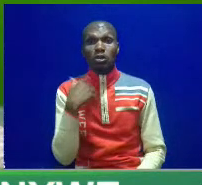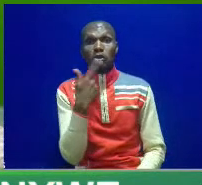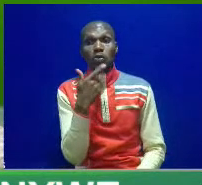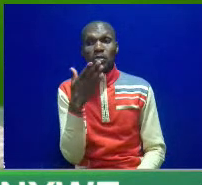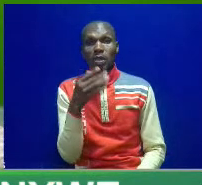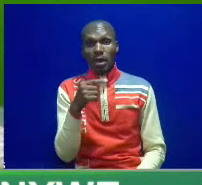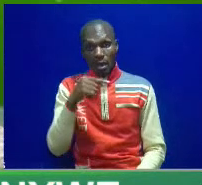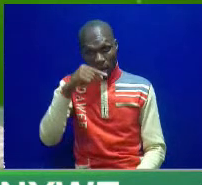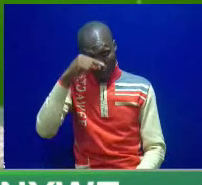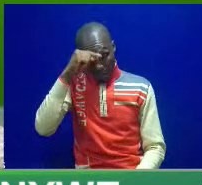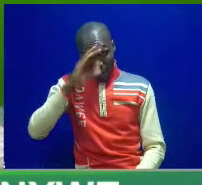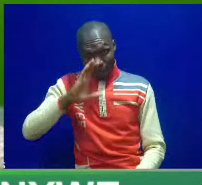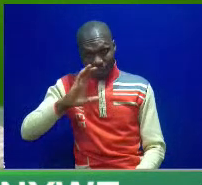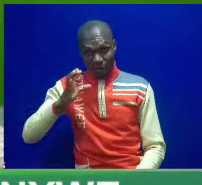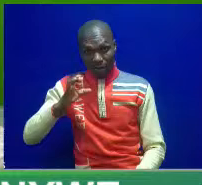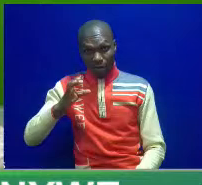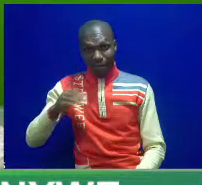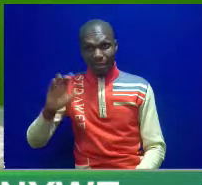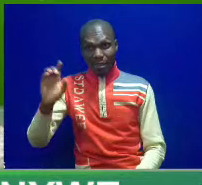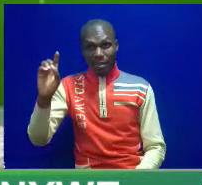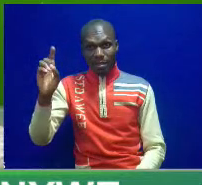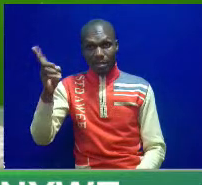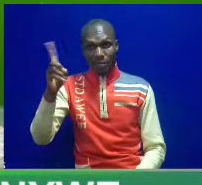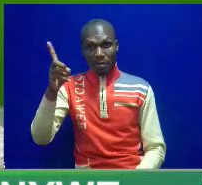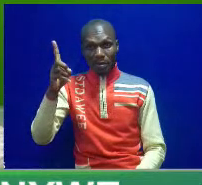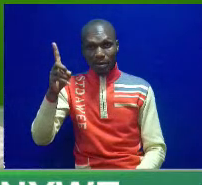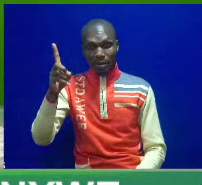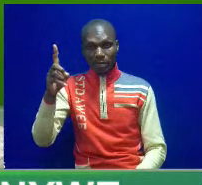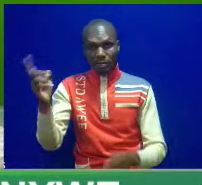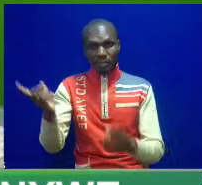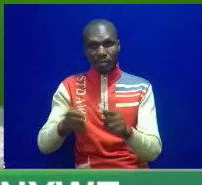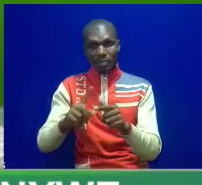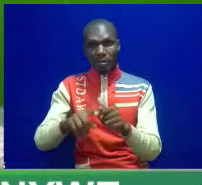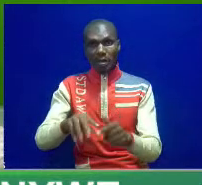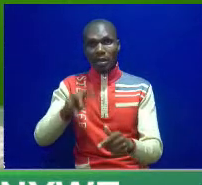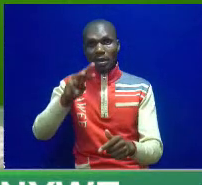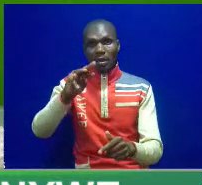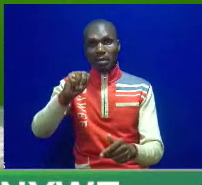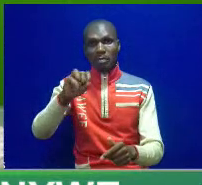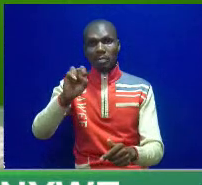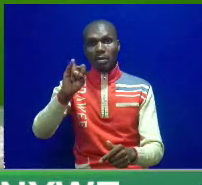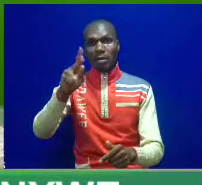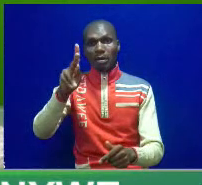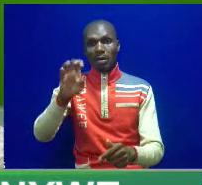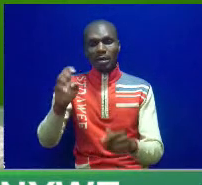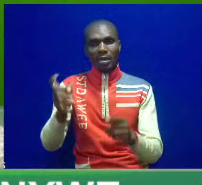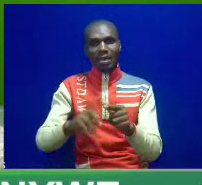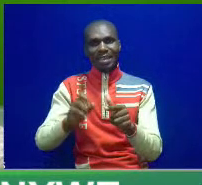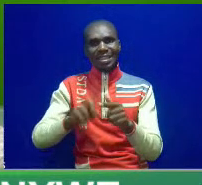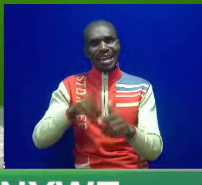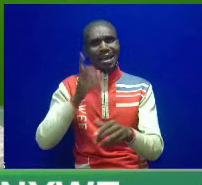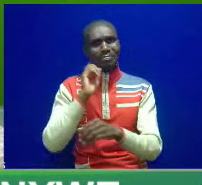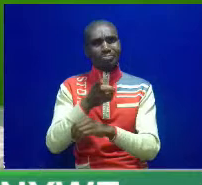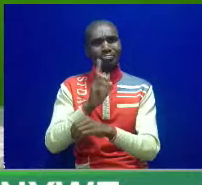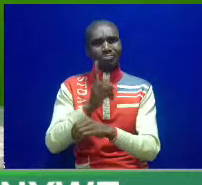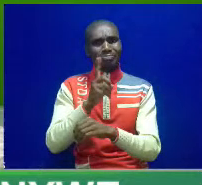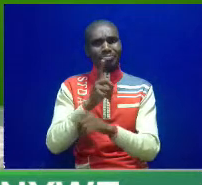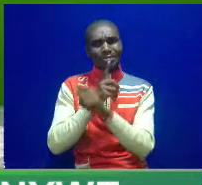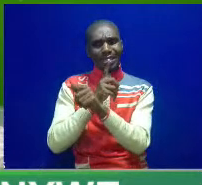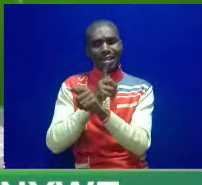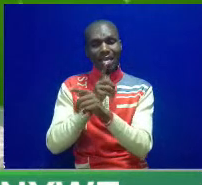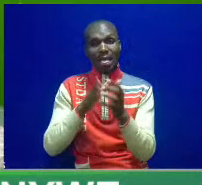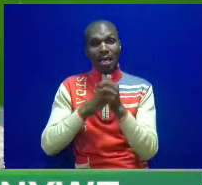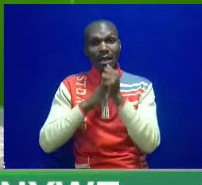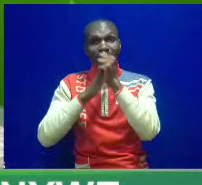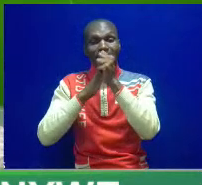we county ya Nairobi, Mike Mbu, vio yomanyika inebu na Sonko, nigo amochirie abarai kuruwasorogo ngorua Gusii. Asogo